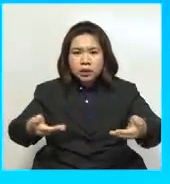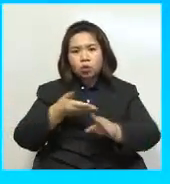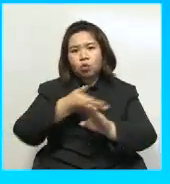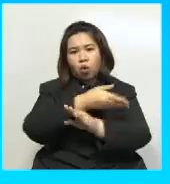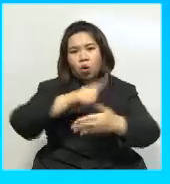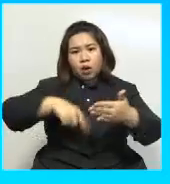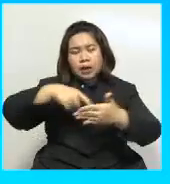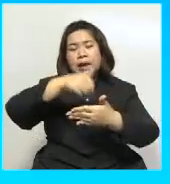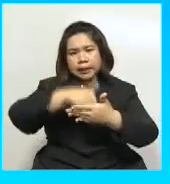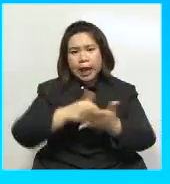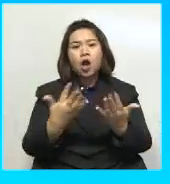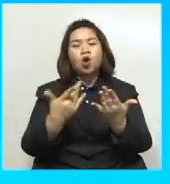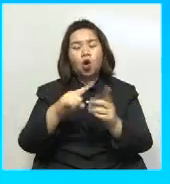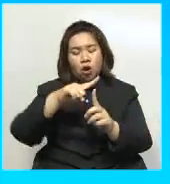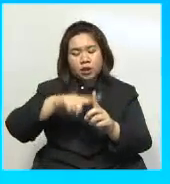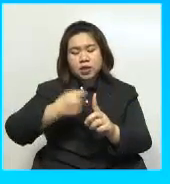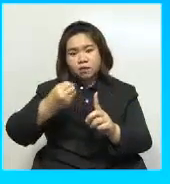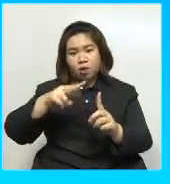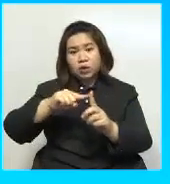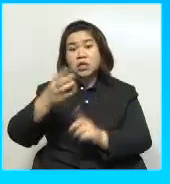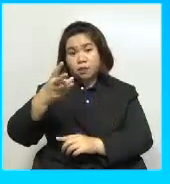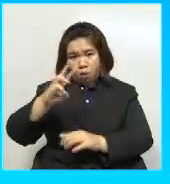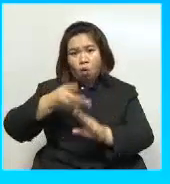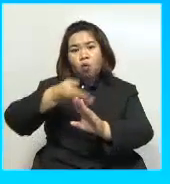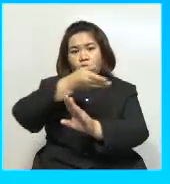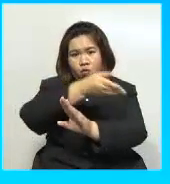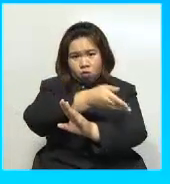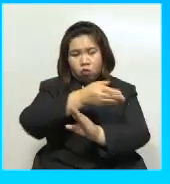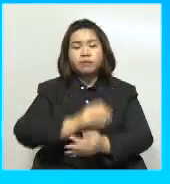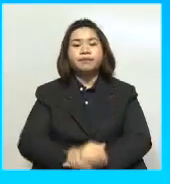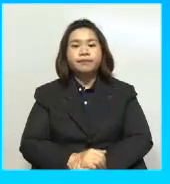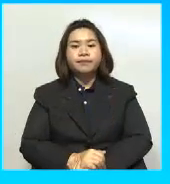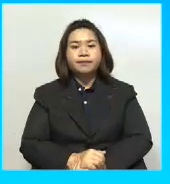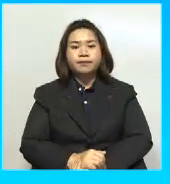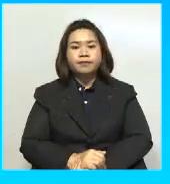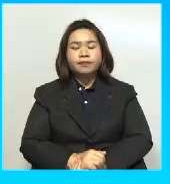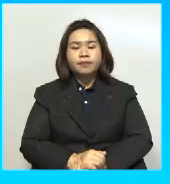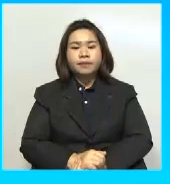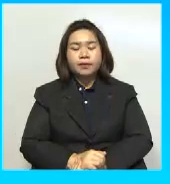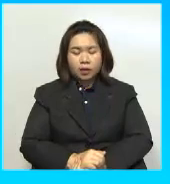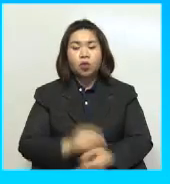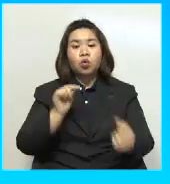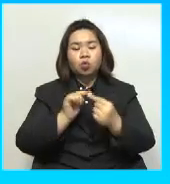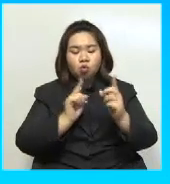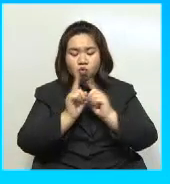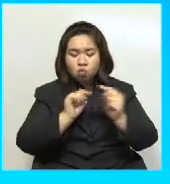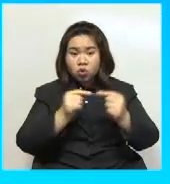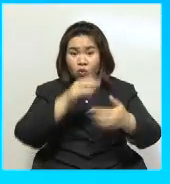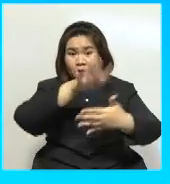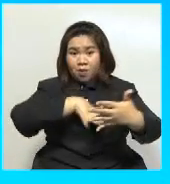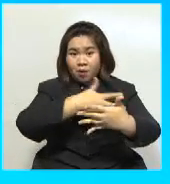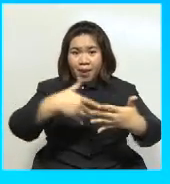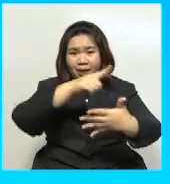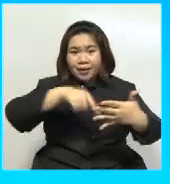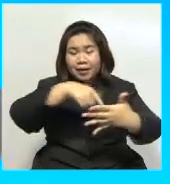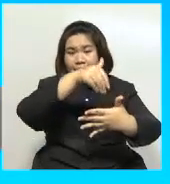การเลือกตั้งอันนี้จะเกิดขึ้นก่อนการปลดล็อกการเมืองในวันที่16ธันวาคมนี้ขณะที่การหารือเรื่องของการจัดทำแผนเลือกตั้ง